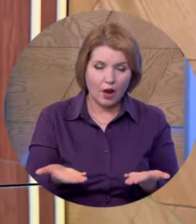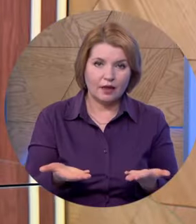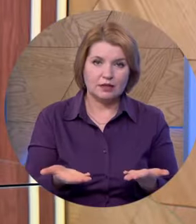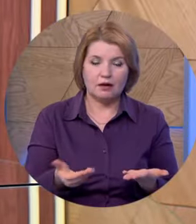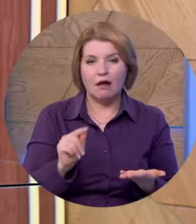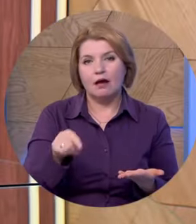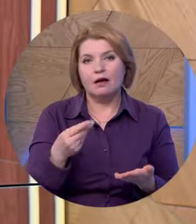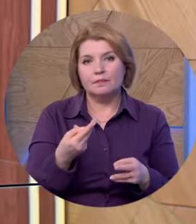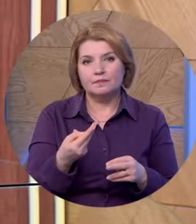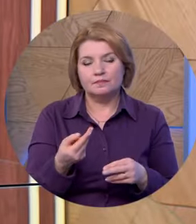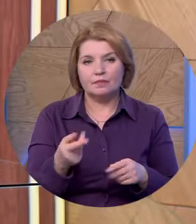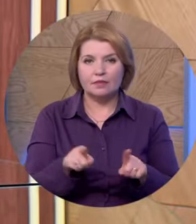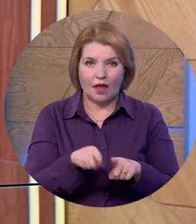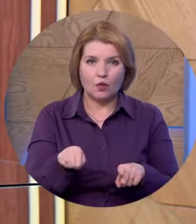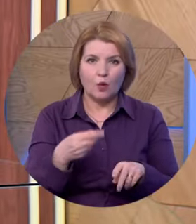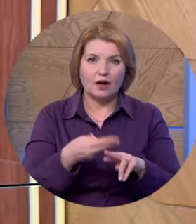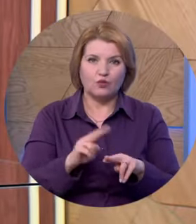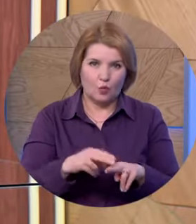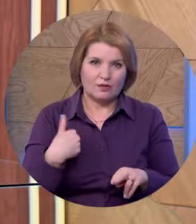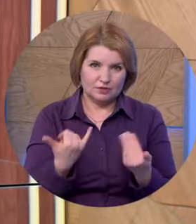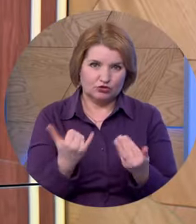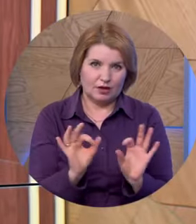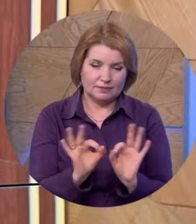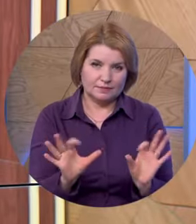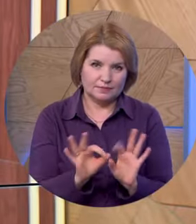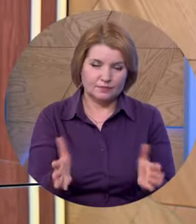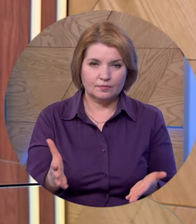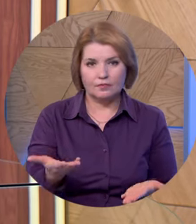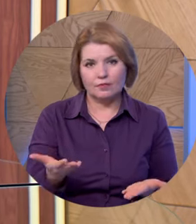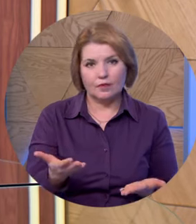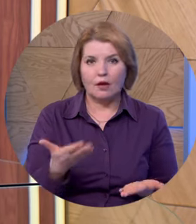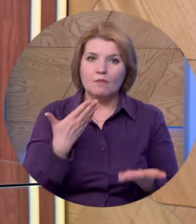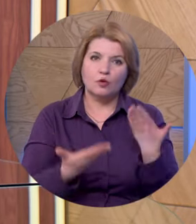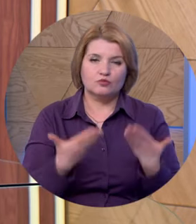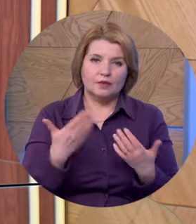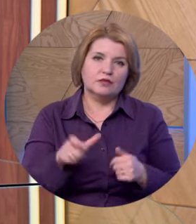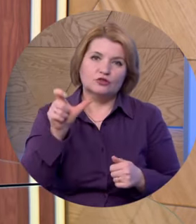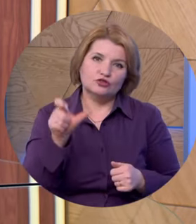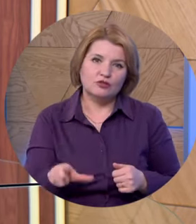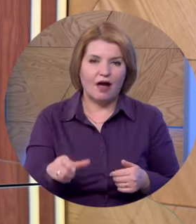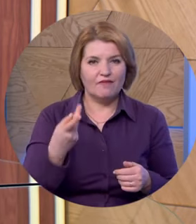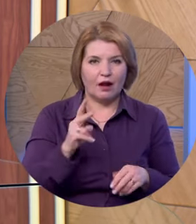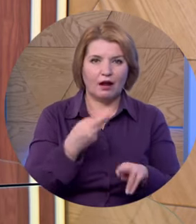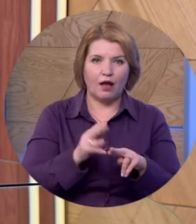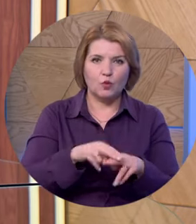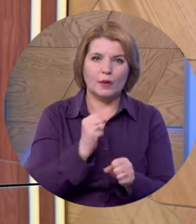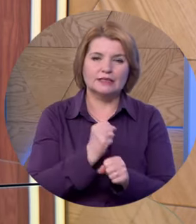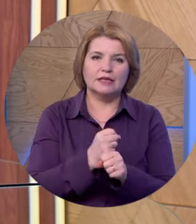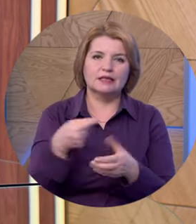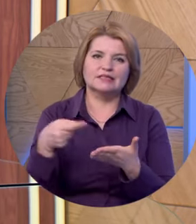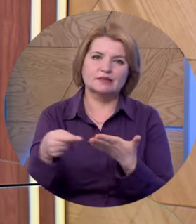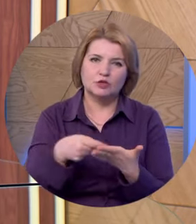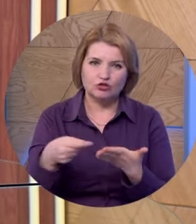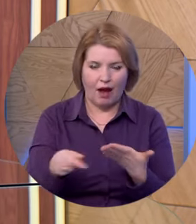вот арсенал, да, о котором мы говорили, там, может быть, закатывание глаз и какие-то замечания, колкости, может